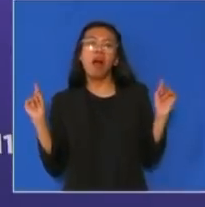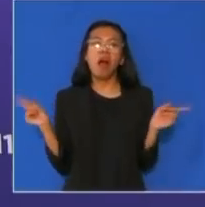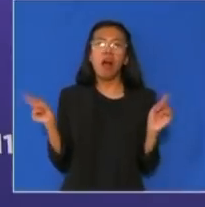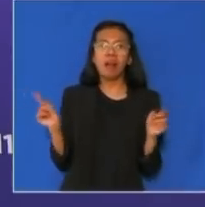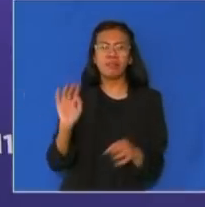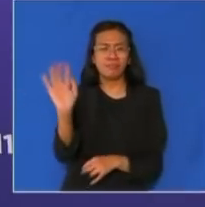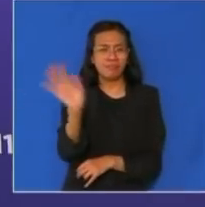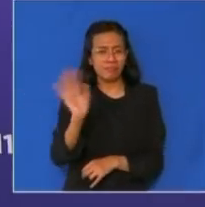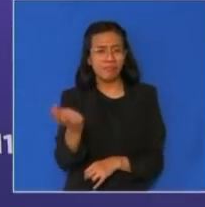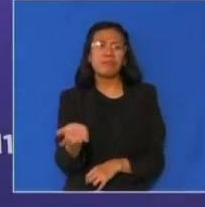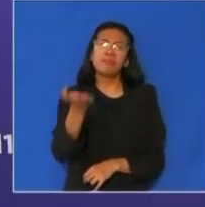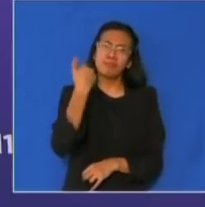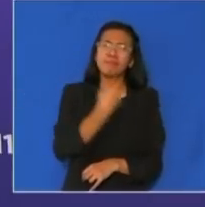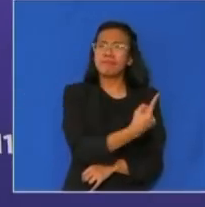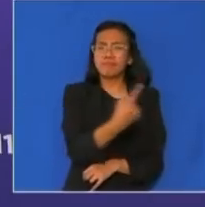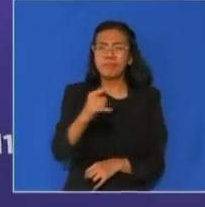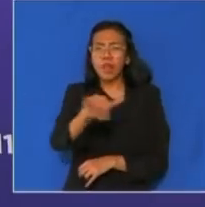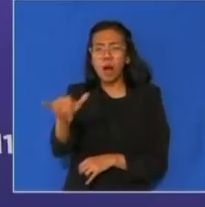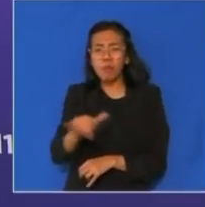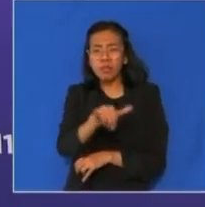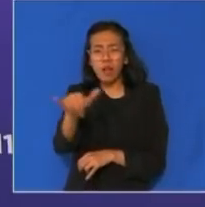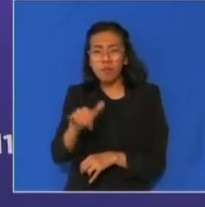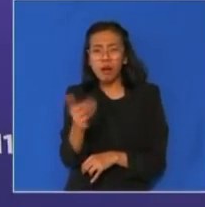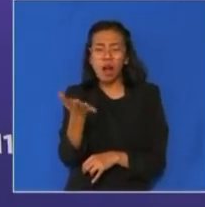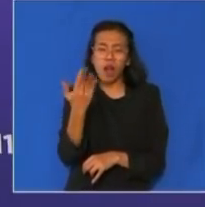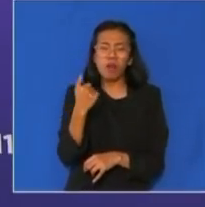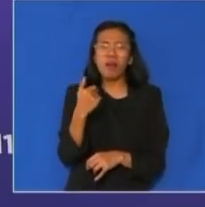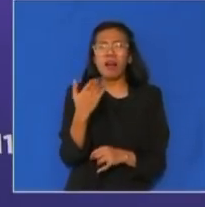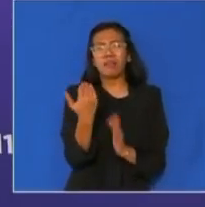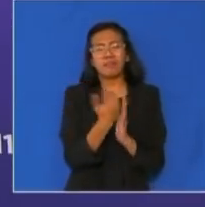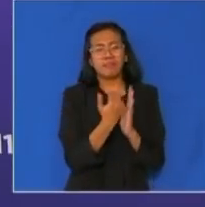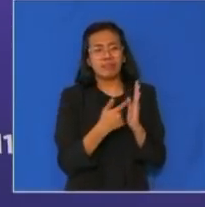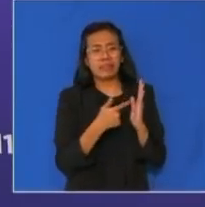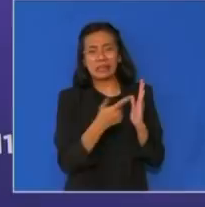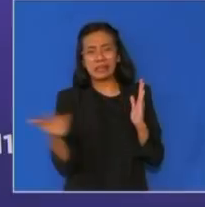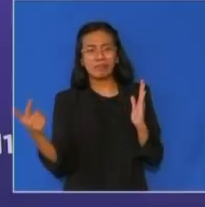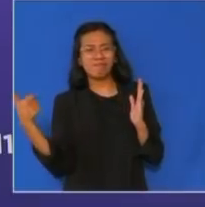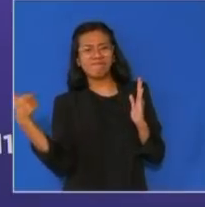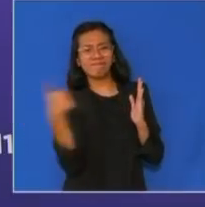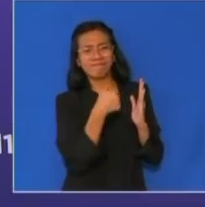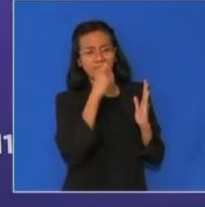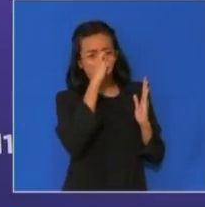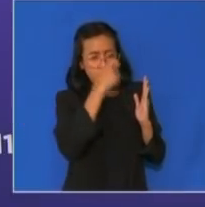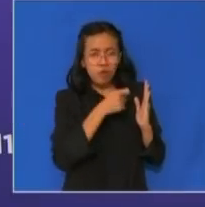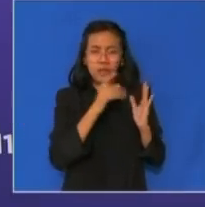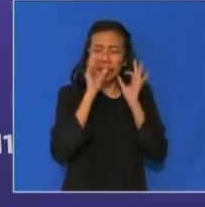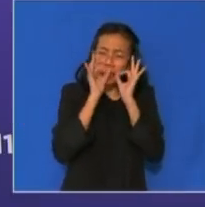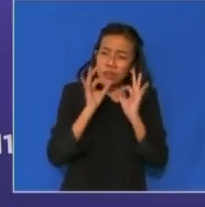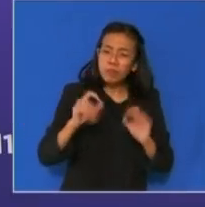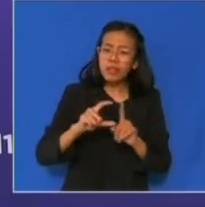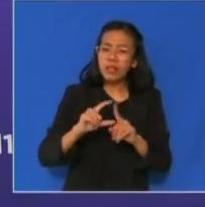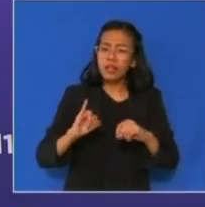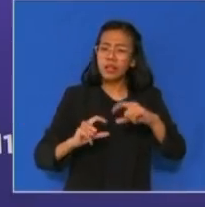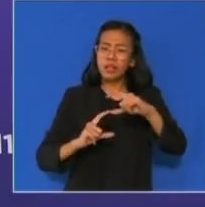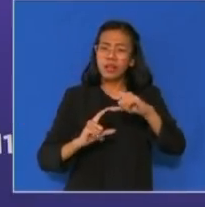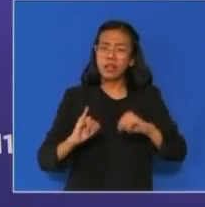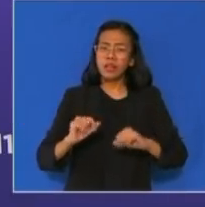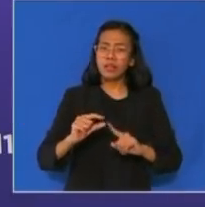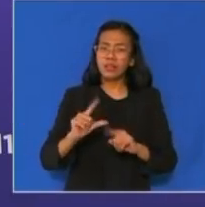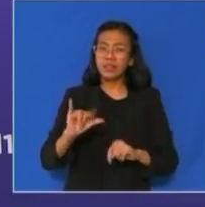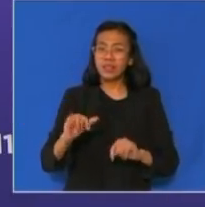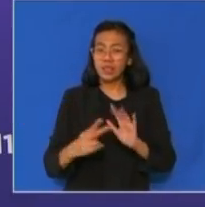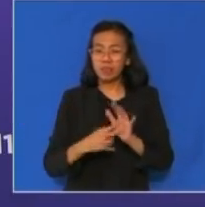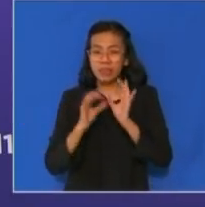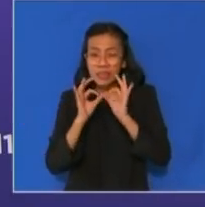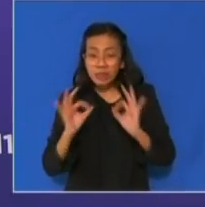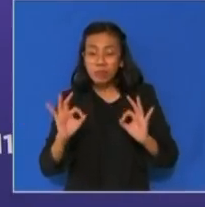Oleh karena itu, mari kita bersama-sama mematuhi, bersama-sama disiplin, bersama-sama